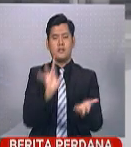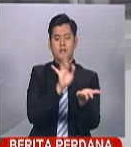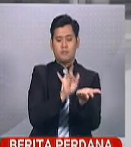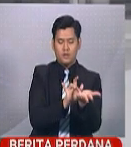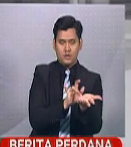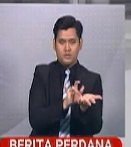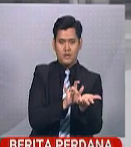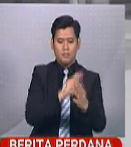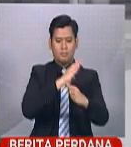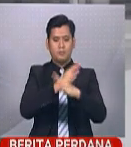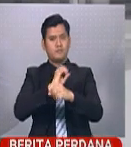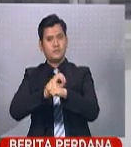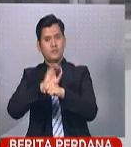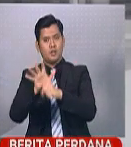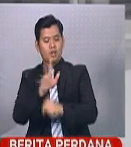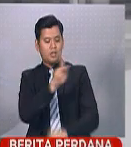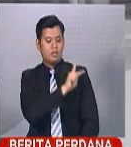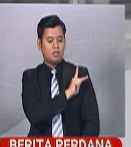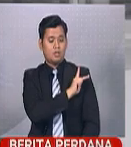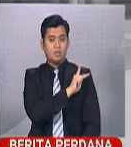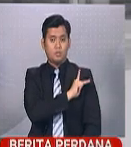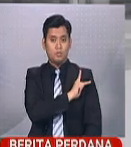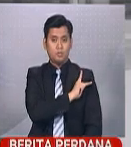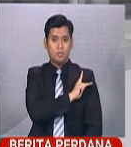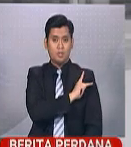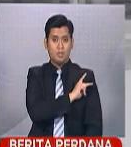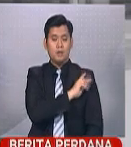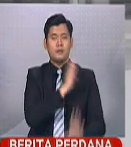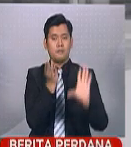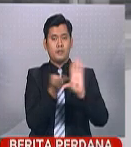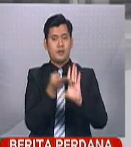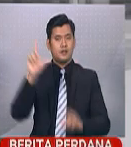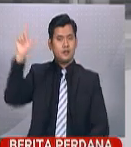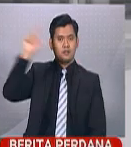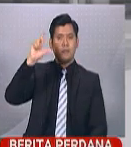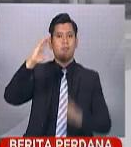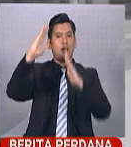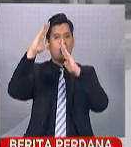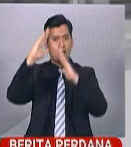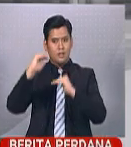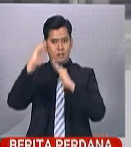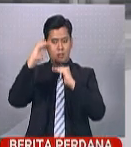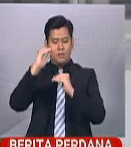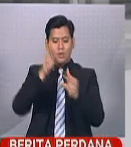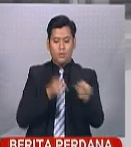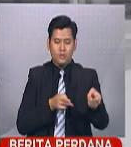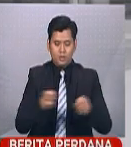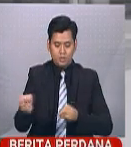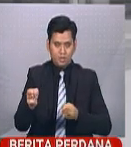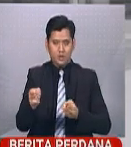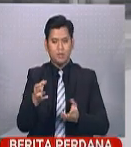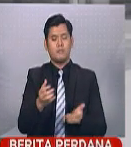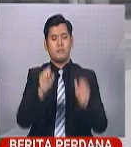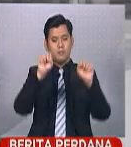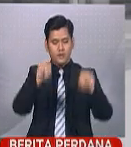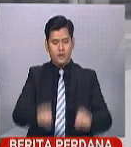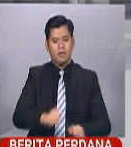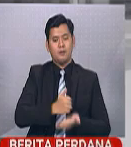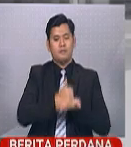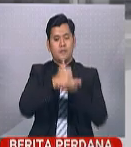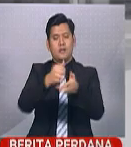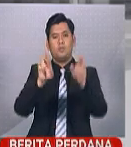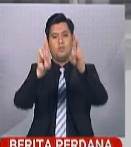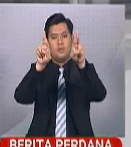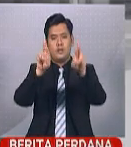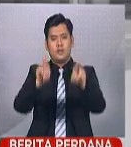menangani Hobbit 19 ketua pegawai tiupnya Muhammad muaz amat berharap Musaba terus saya ini dapat membantu rakyat